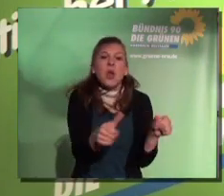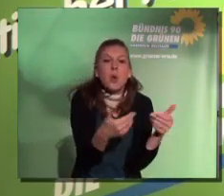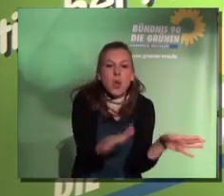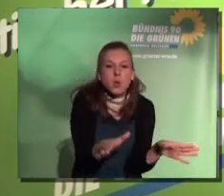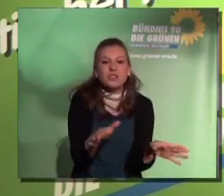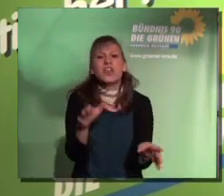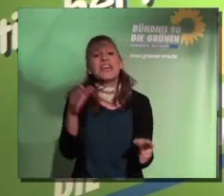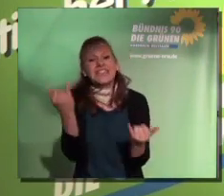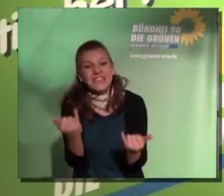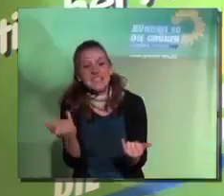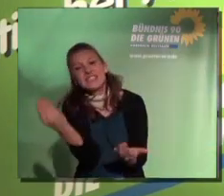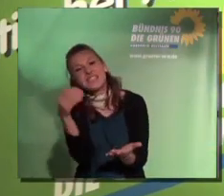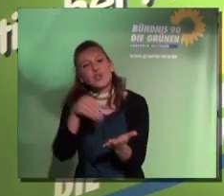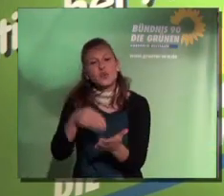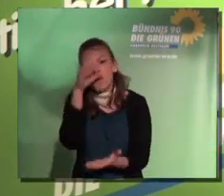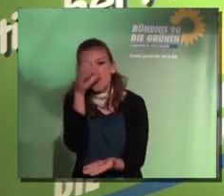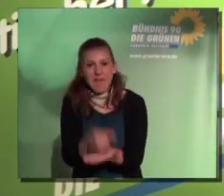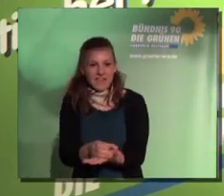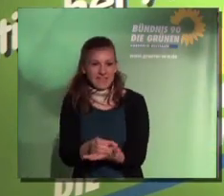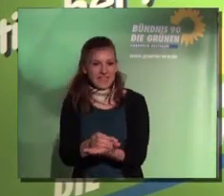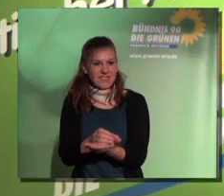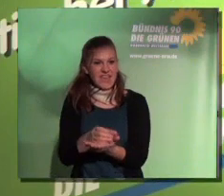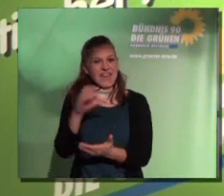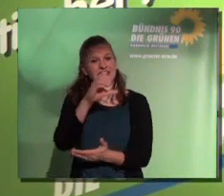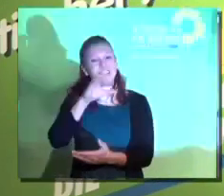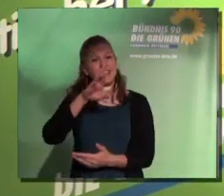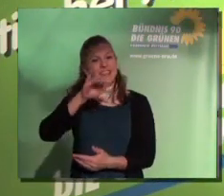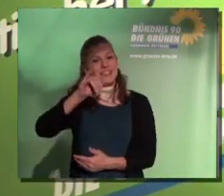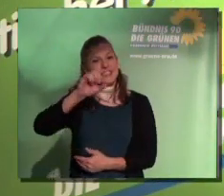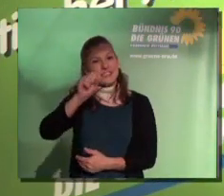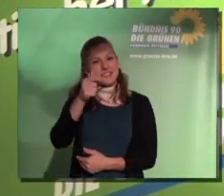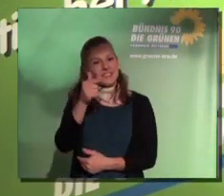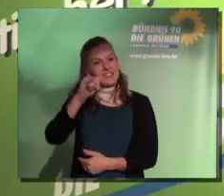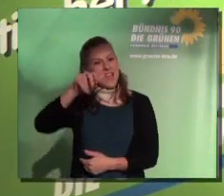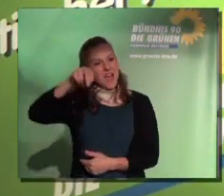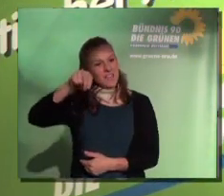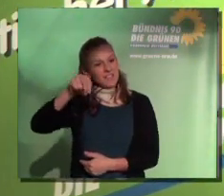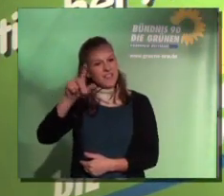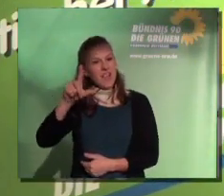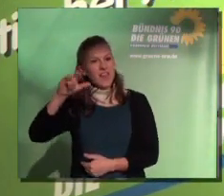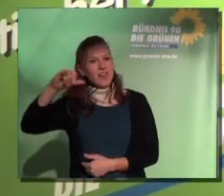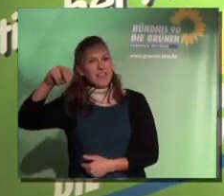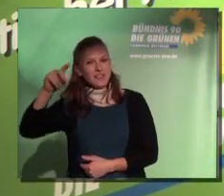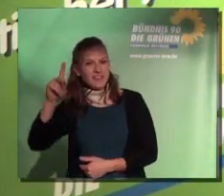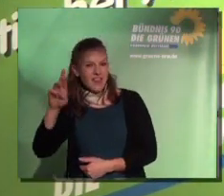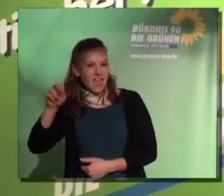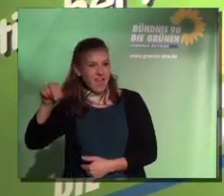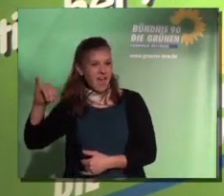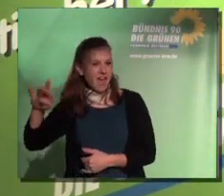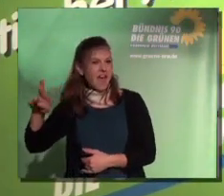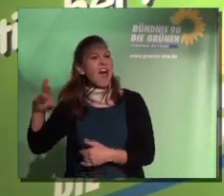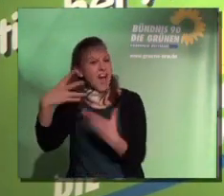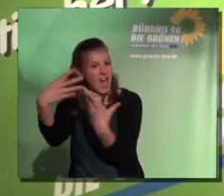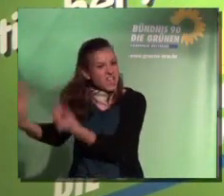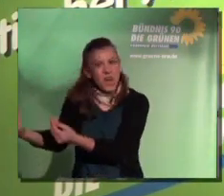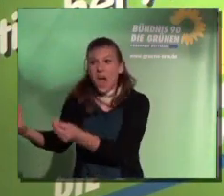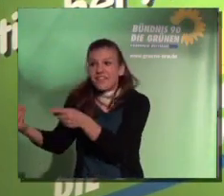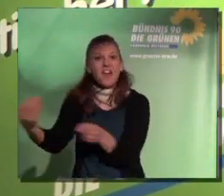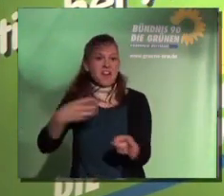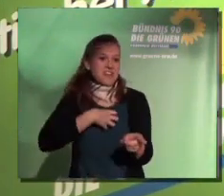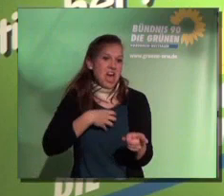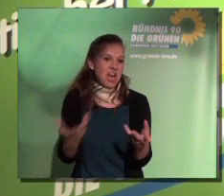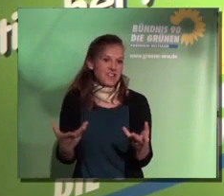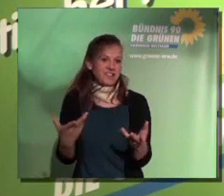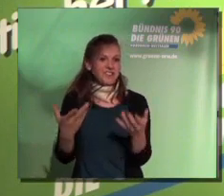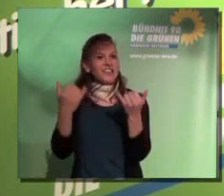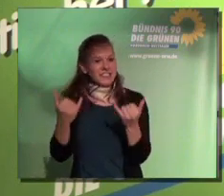Pech dazu. Also die hatten ja den Christian Lindner eingeladen, der ist schon mal krank geworden, dem ist es so wie Volker gegangen, ja. Jetzt kommt der